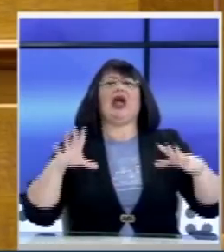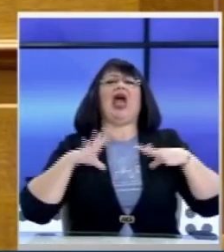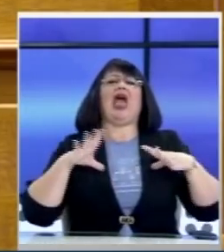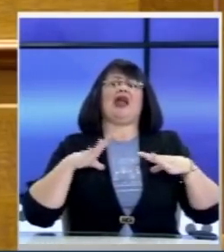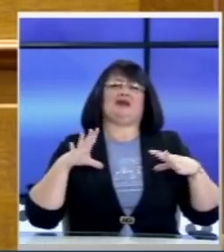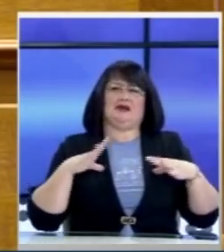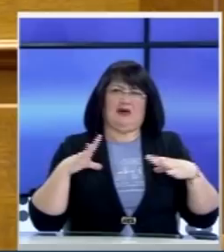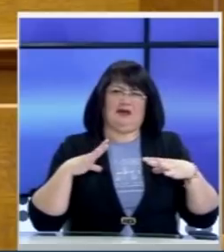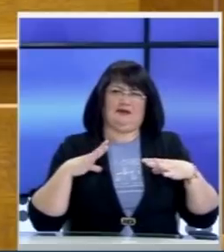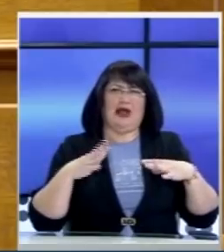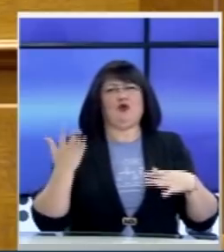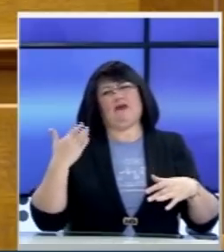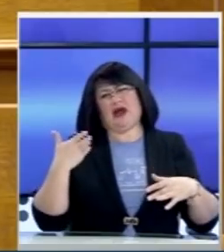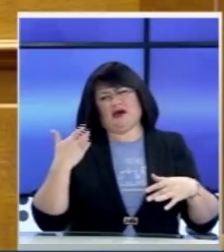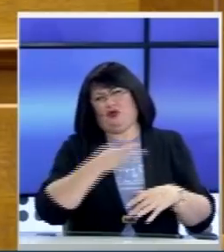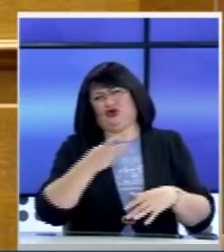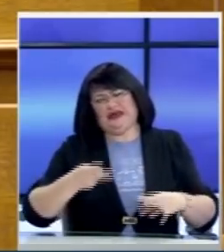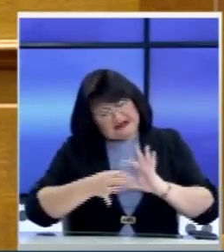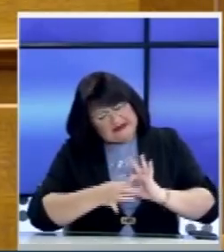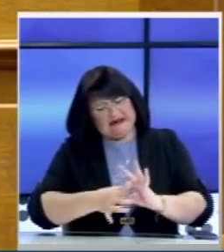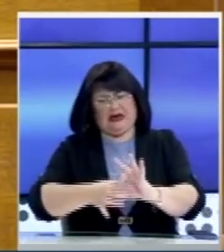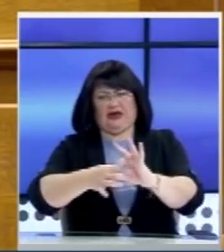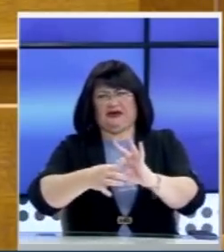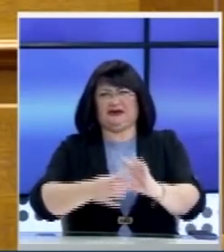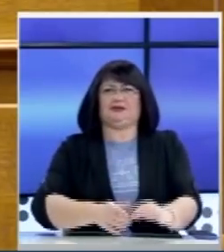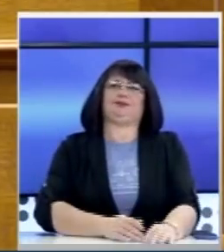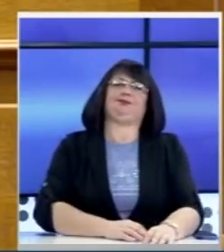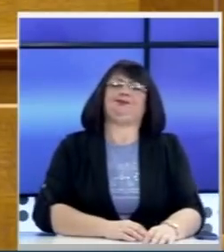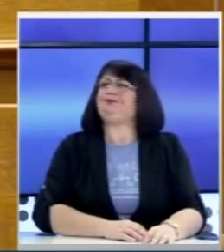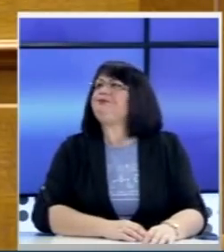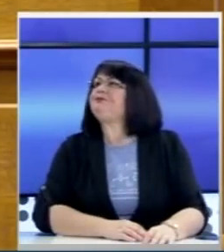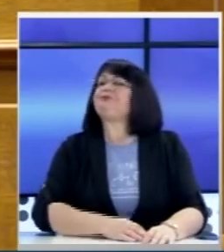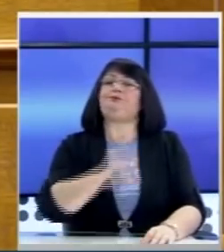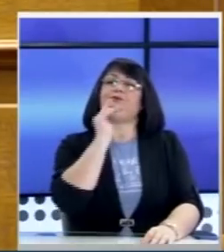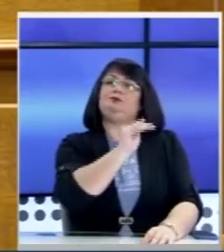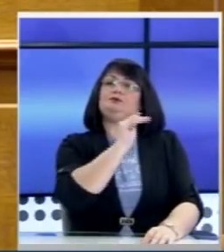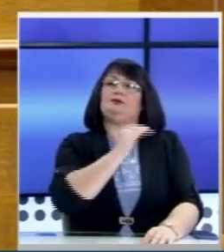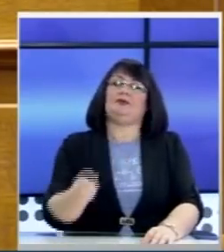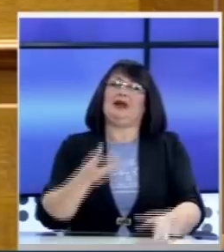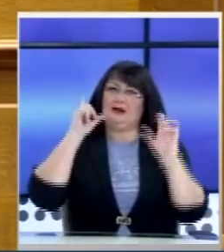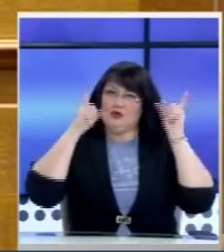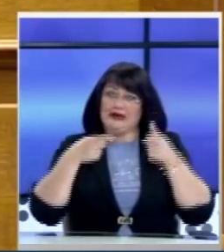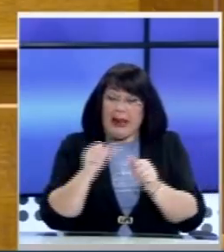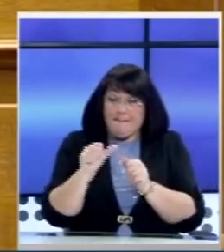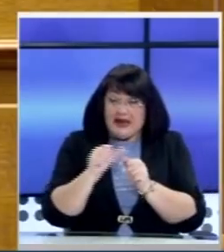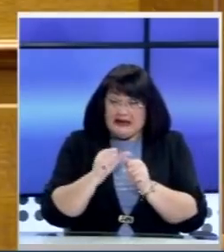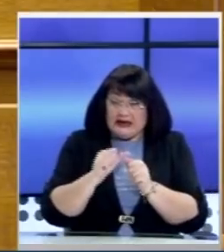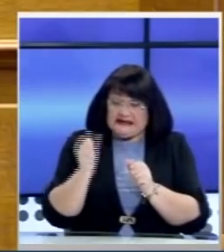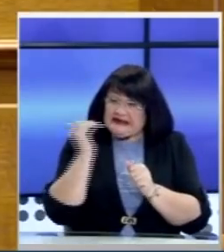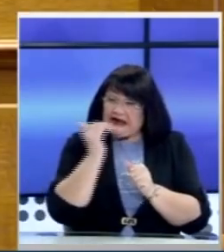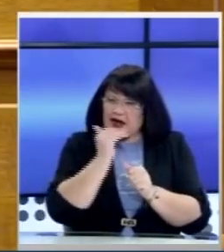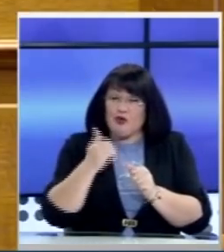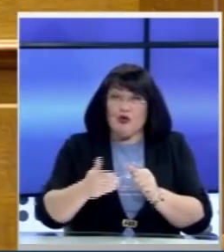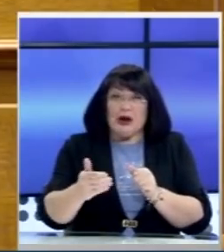στα συρτάρια των προηγούμενων κυβερνήσεων. Κύριοι της Νέας Δημοκρατίας, μέσα σε λίγους μήνες